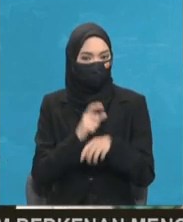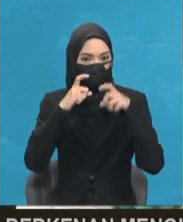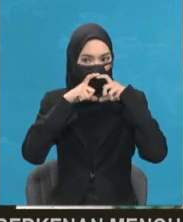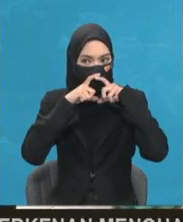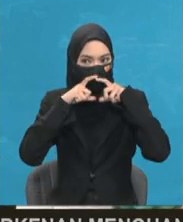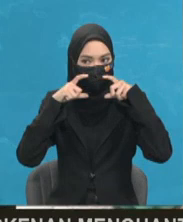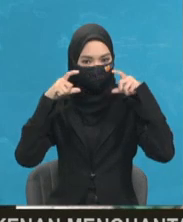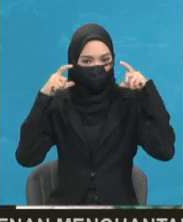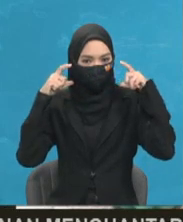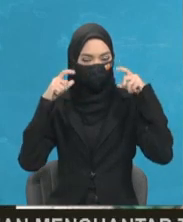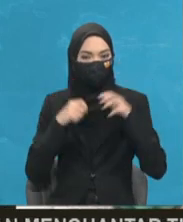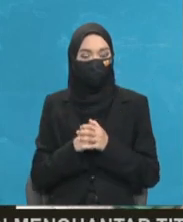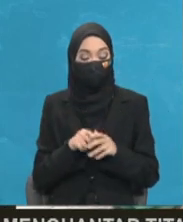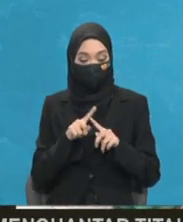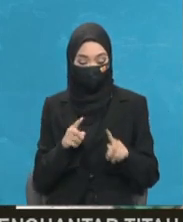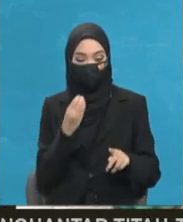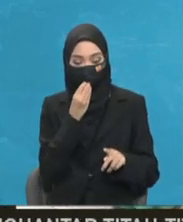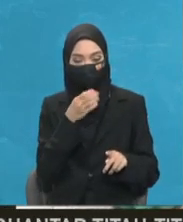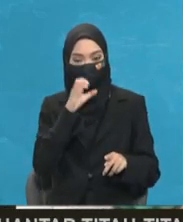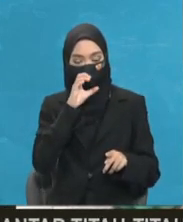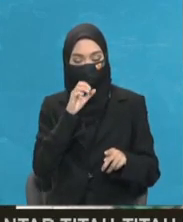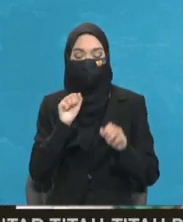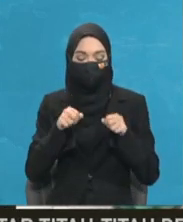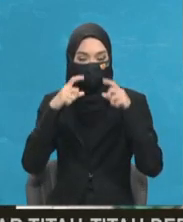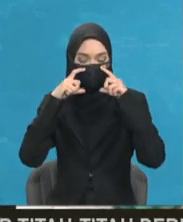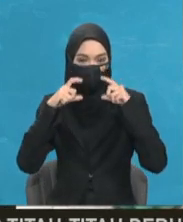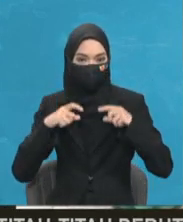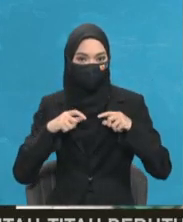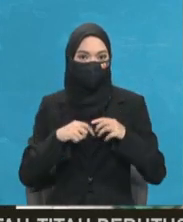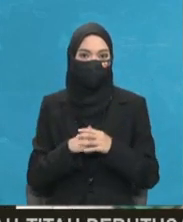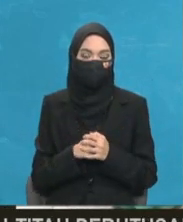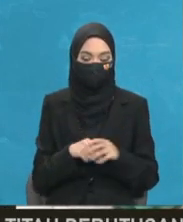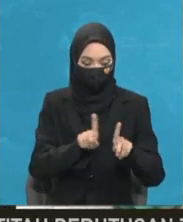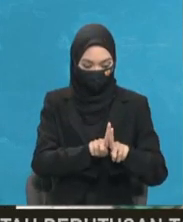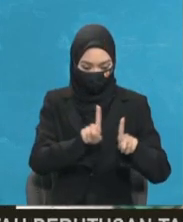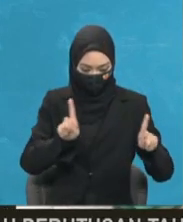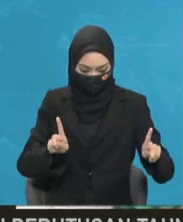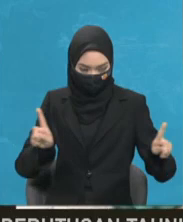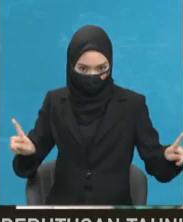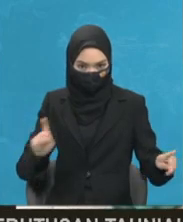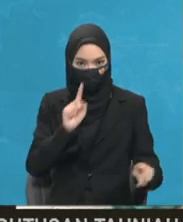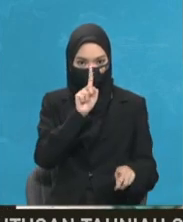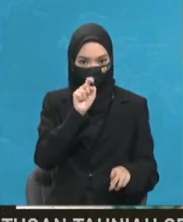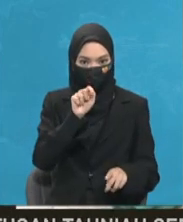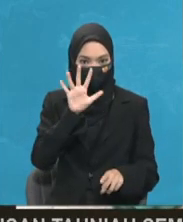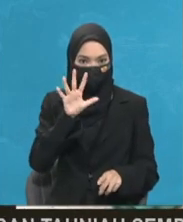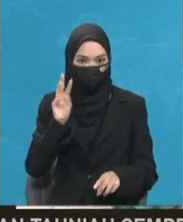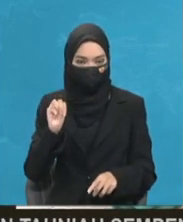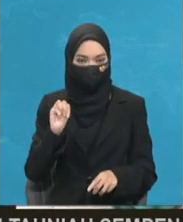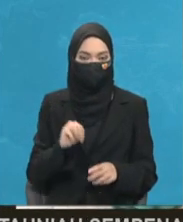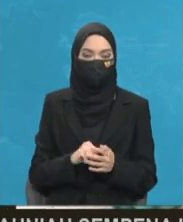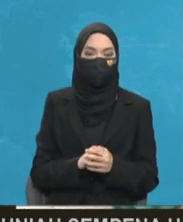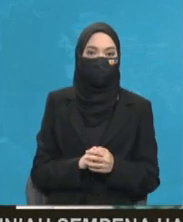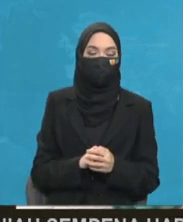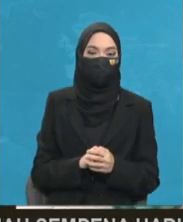minum penjarakan sekurang-kurangnya 1,5 m pemantauan kesehatan diri